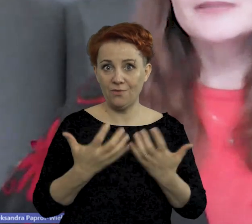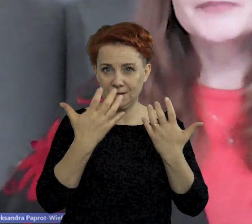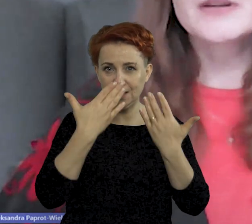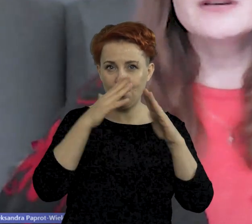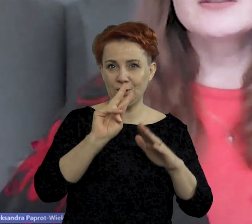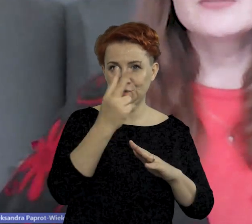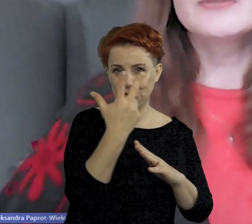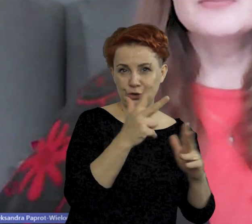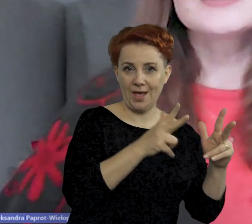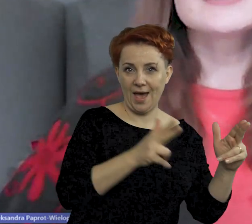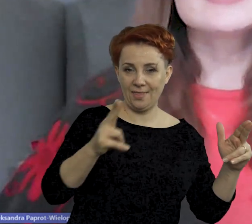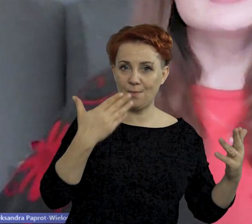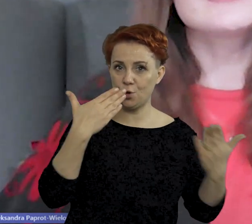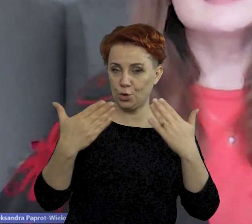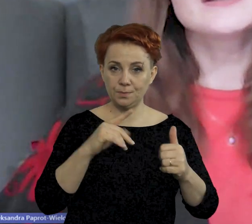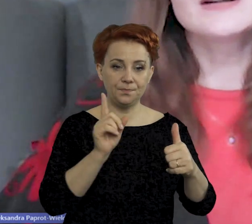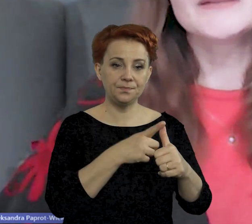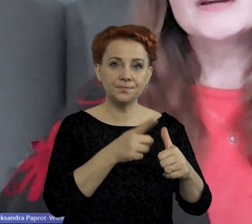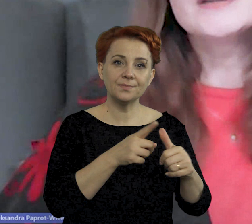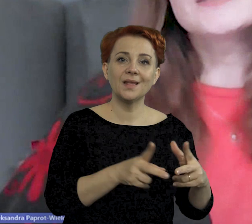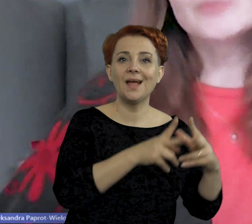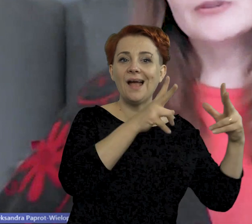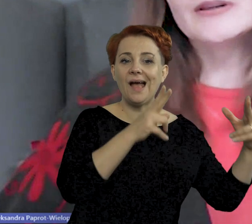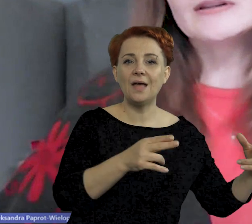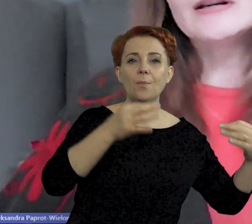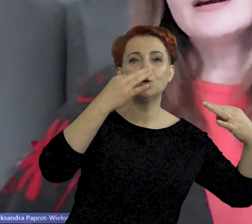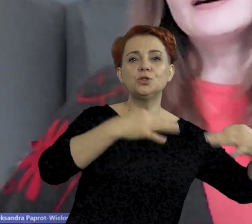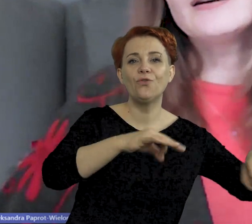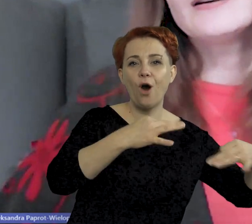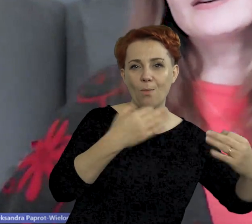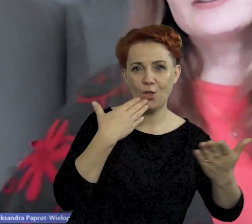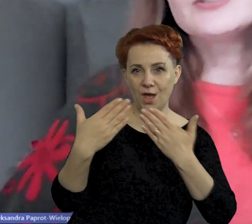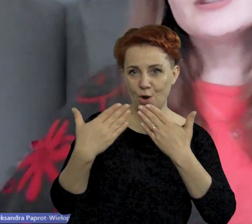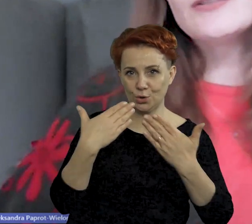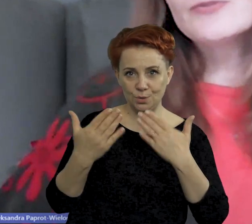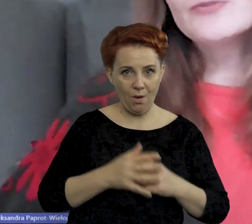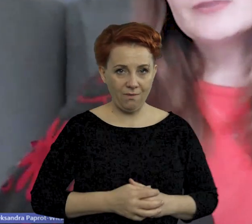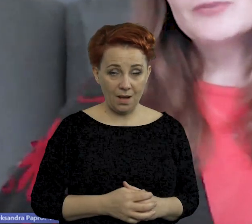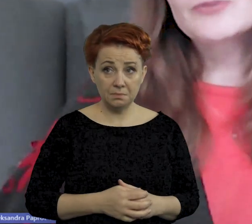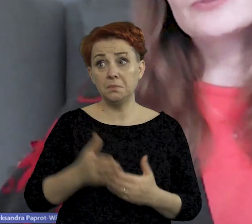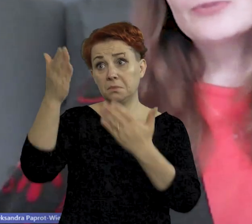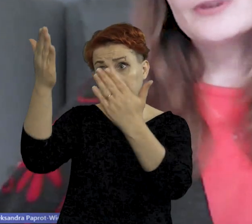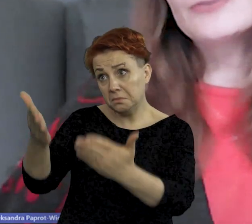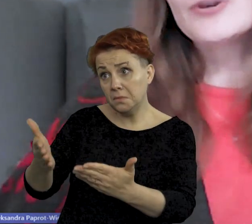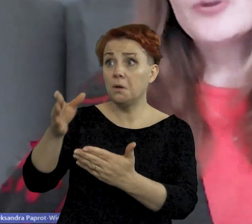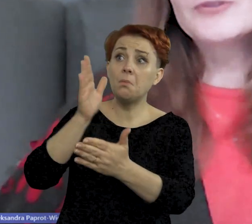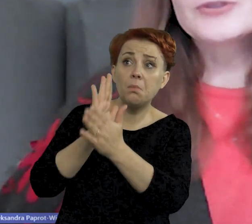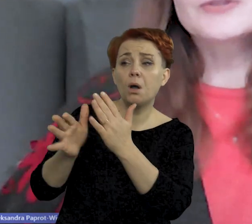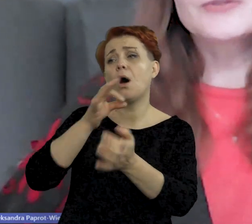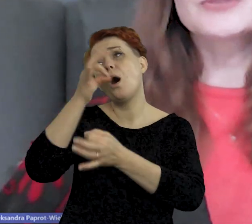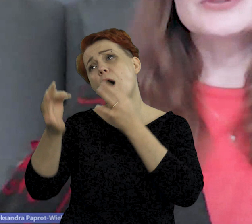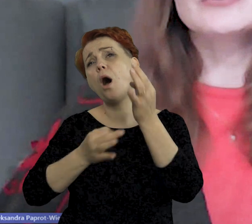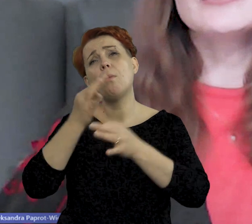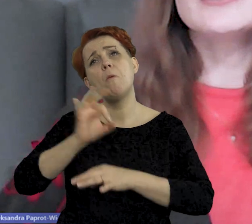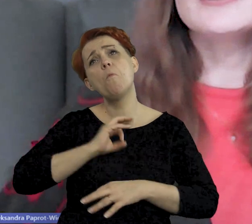trzy fazy rozmowy. Pierwsza z nich to ta faza taka swobodna, gdzie rozmówca po prostu snuje opowieść